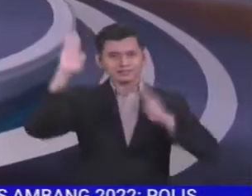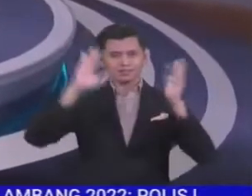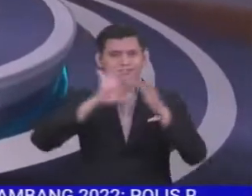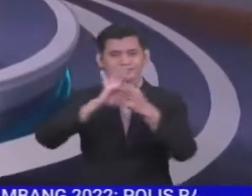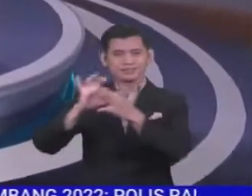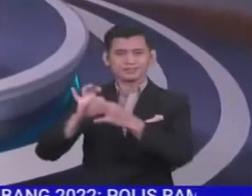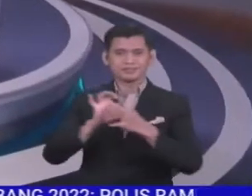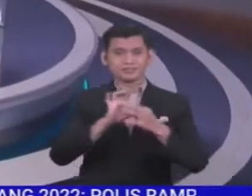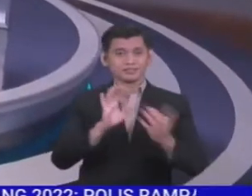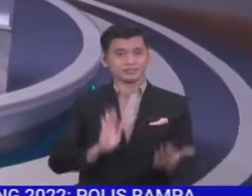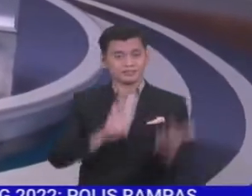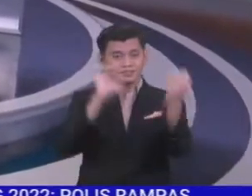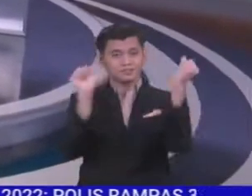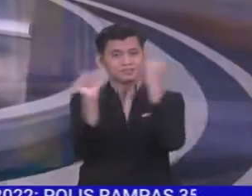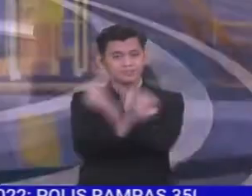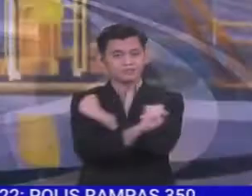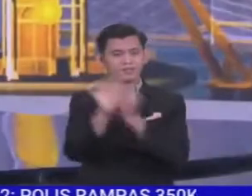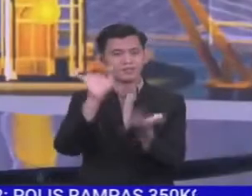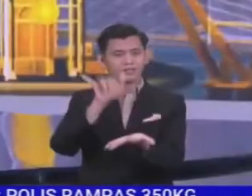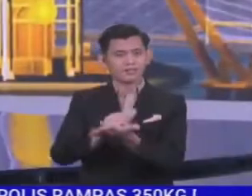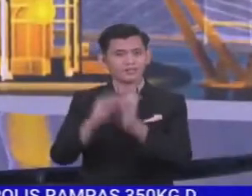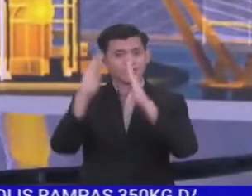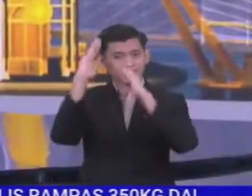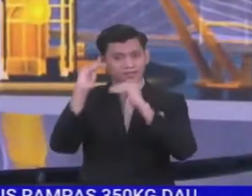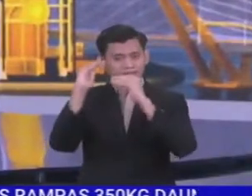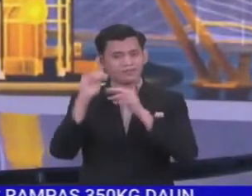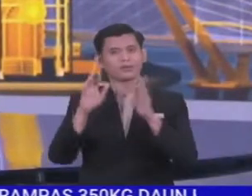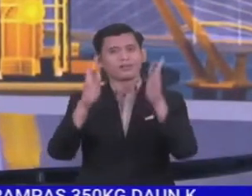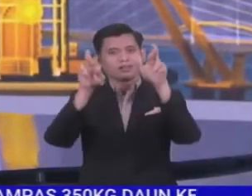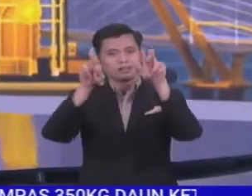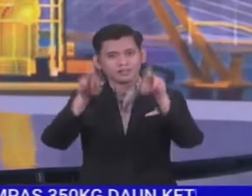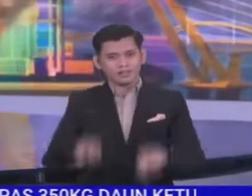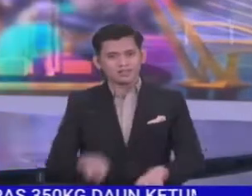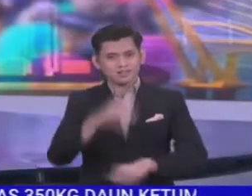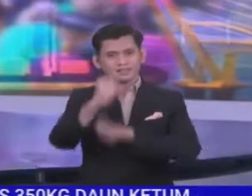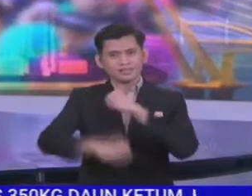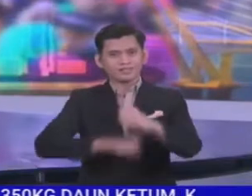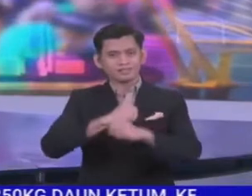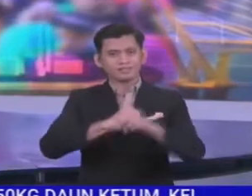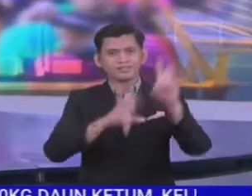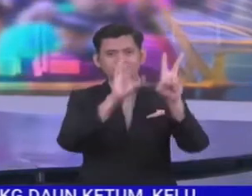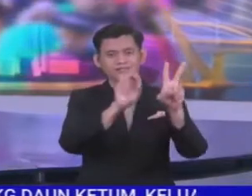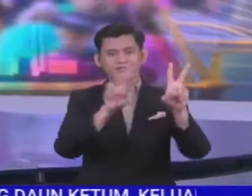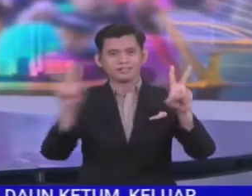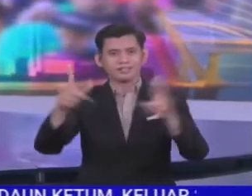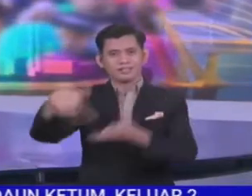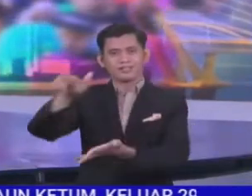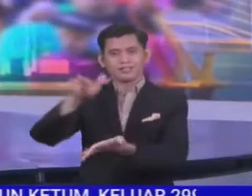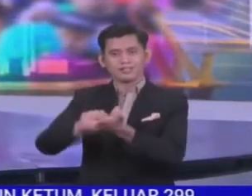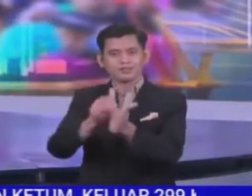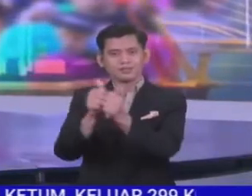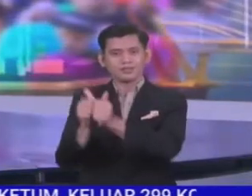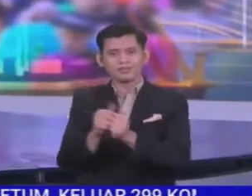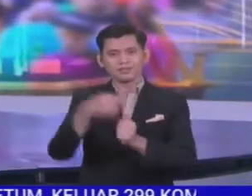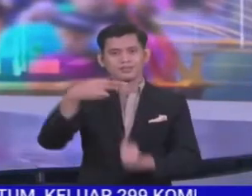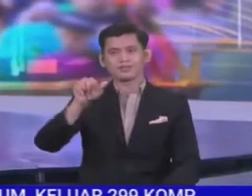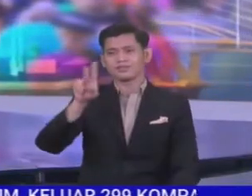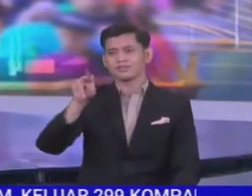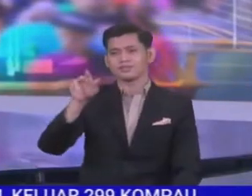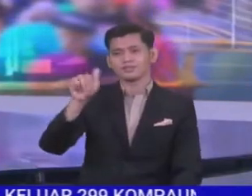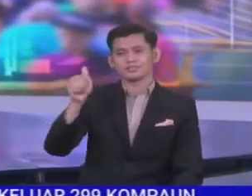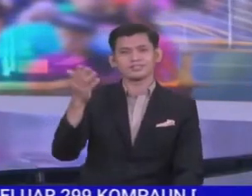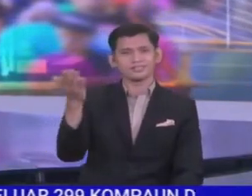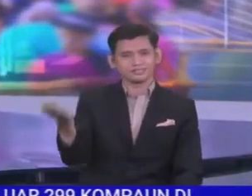itu berdepan cabaran. Itu antara harapan warga kota bagi tahun 2022. Laporan bersama Siti Nurul Husna Bukhari.